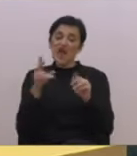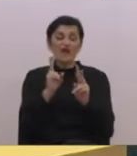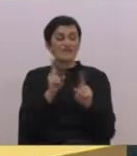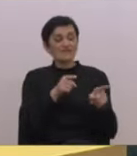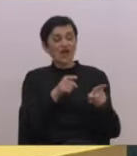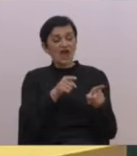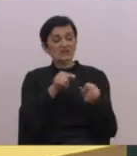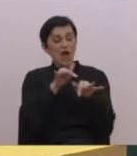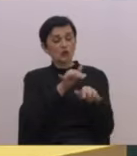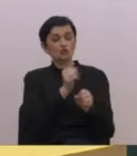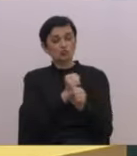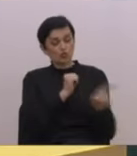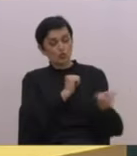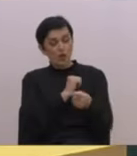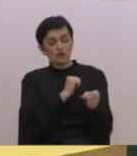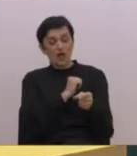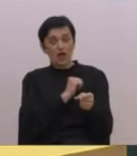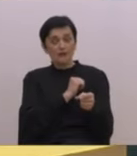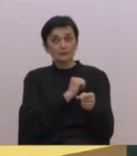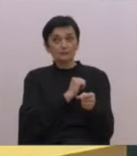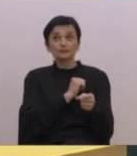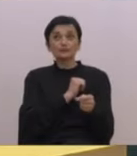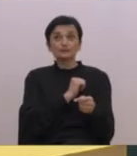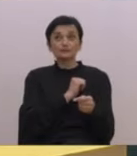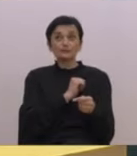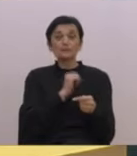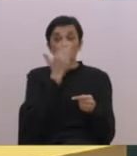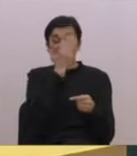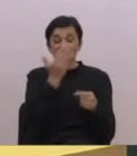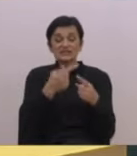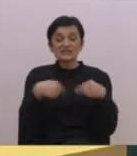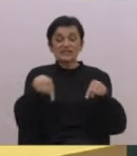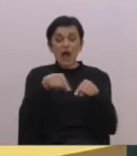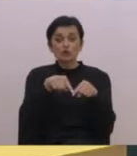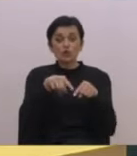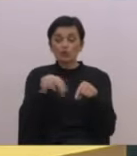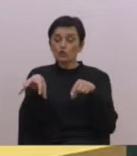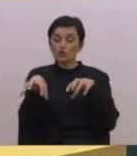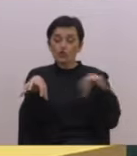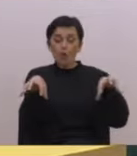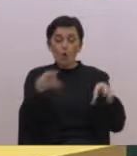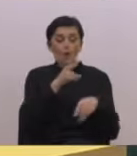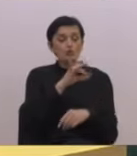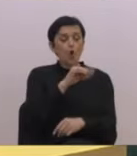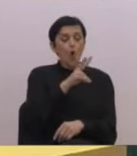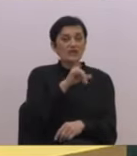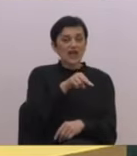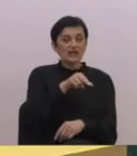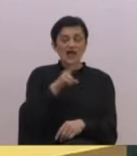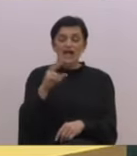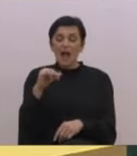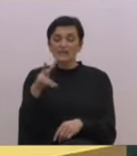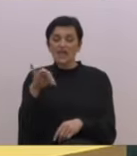ვიღაცებს. ხო და მაშინ საზოგადოება დაყვეს, პროლეტარებად და